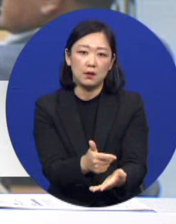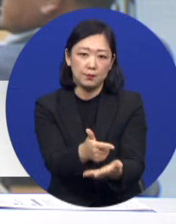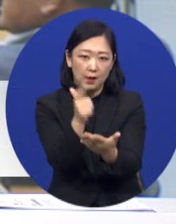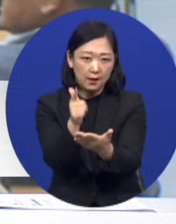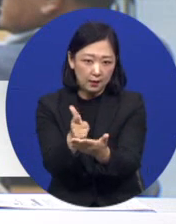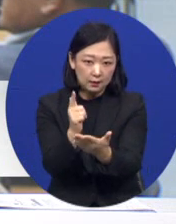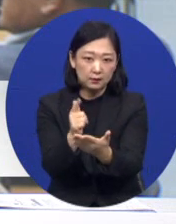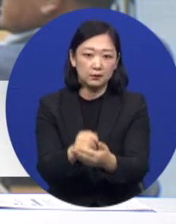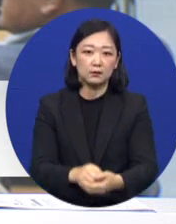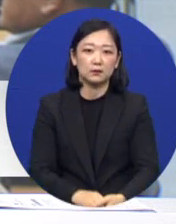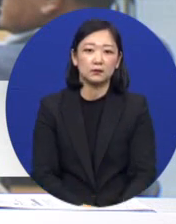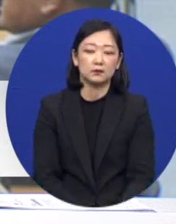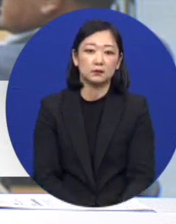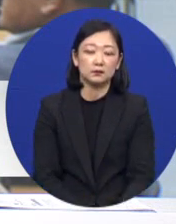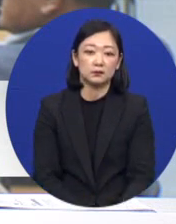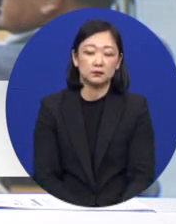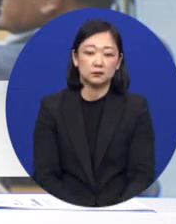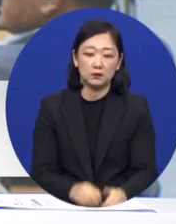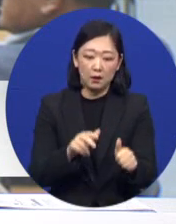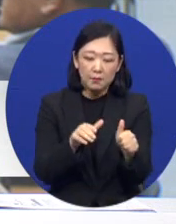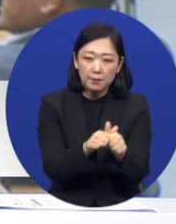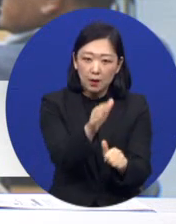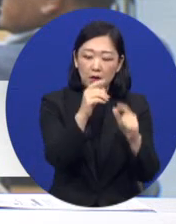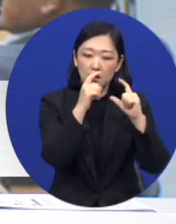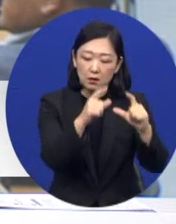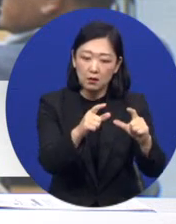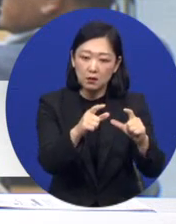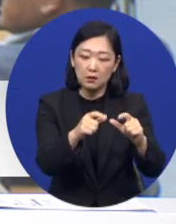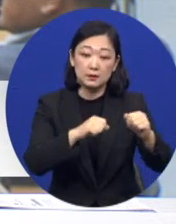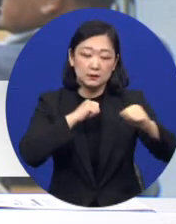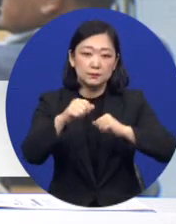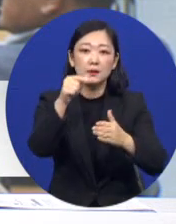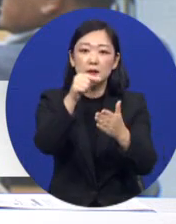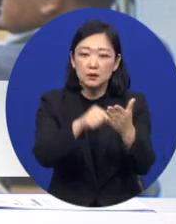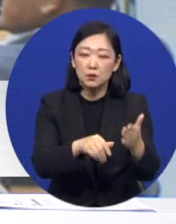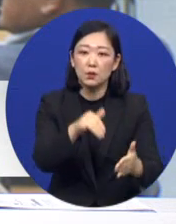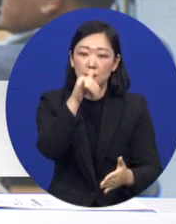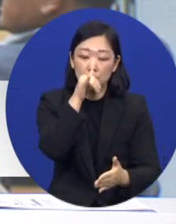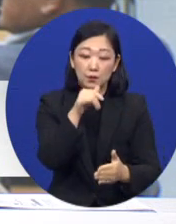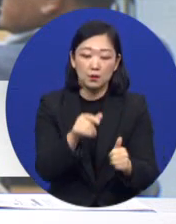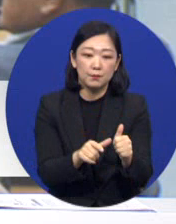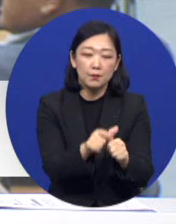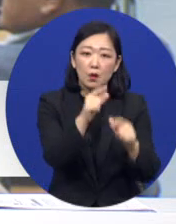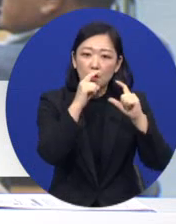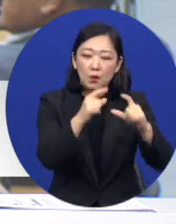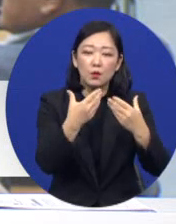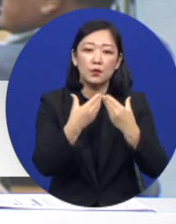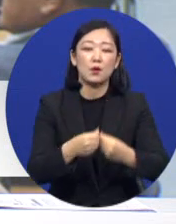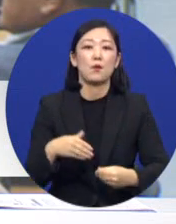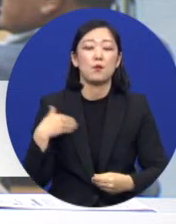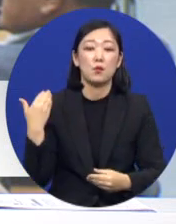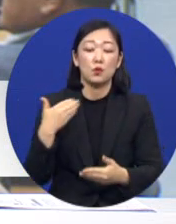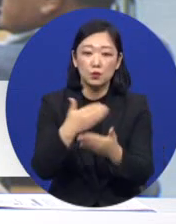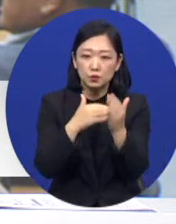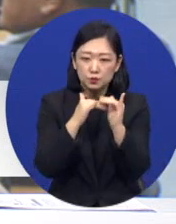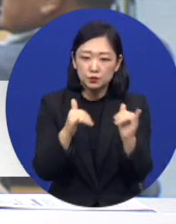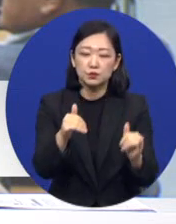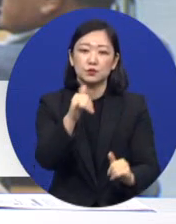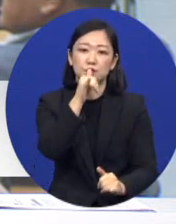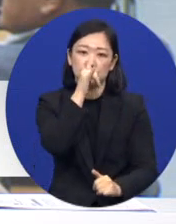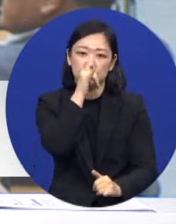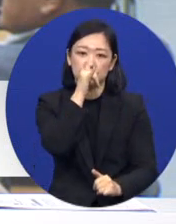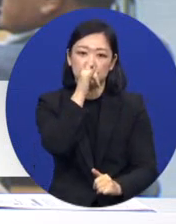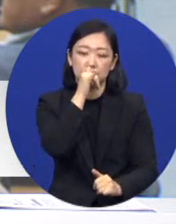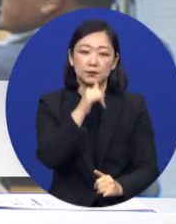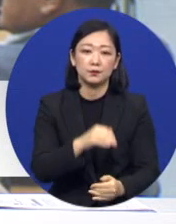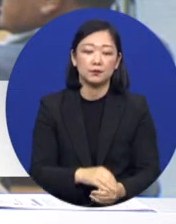총살을 당했는데요. 사형선고와 집행기록만 남아있고 사형선고 사실조차 모르는 유족들도 적지